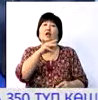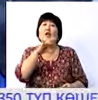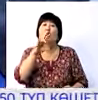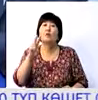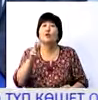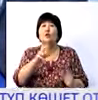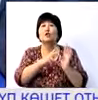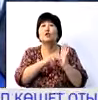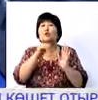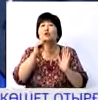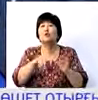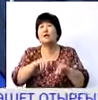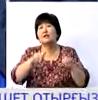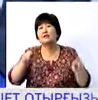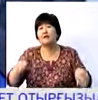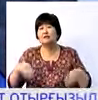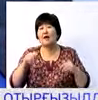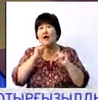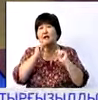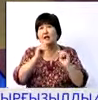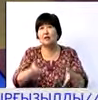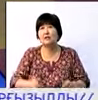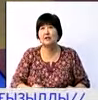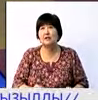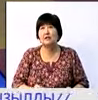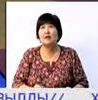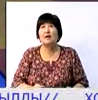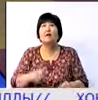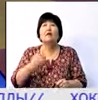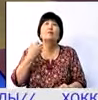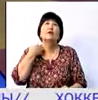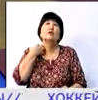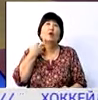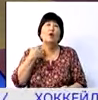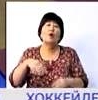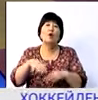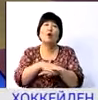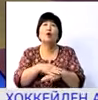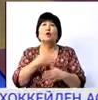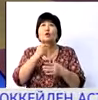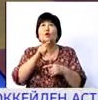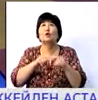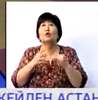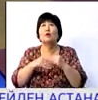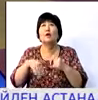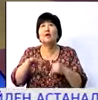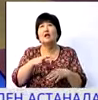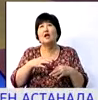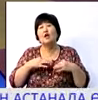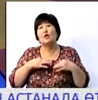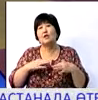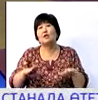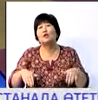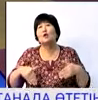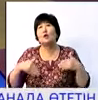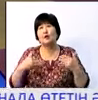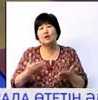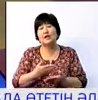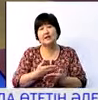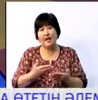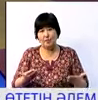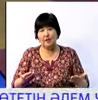800 мың теңгенің сертификаты табысталды. Ең алдымен осы Қызылорда халқын, өз туған жұртымды 2 жылдық мерейтойымен шын жүректен